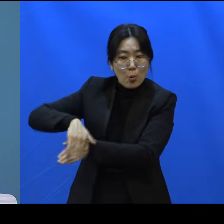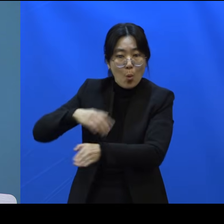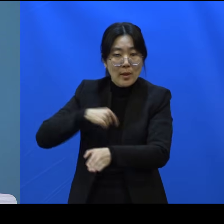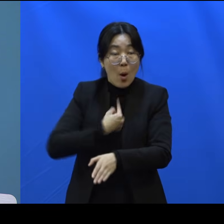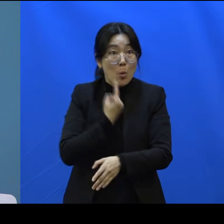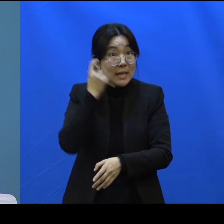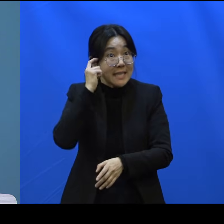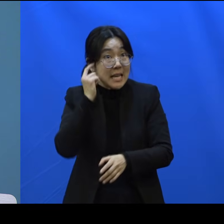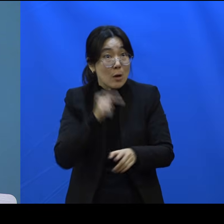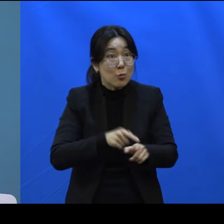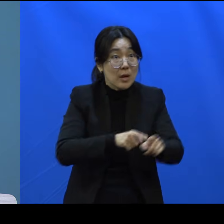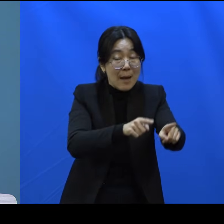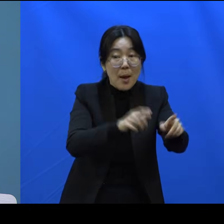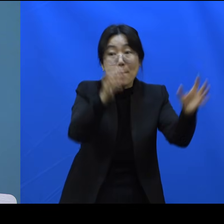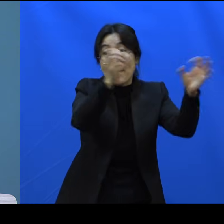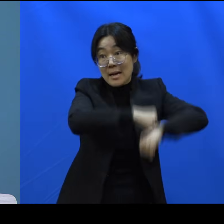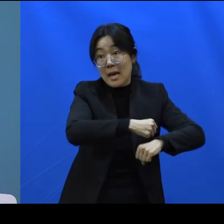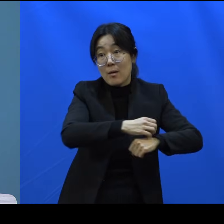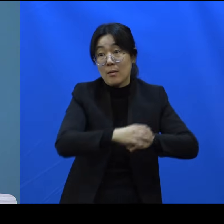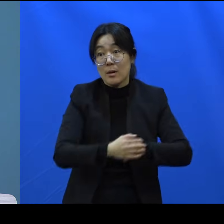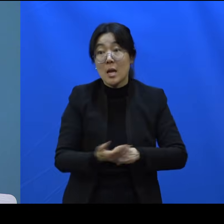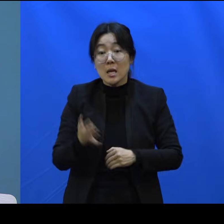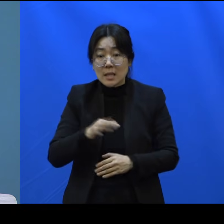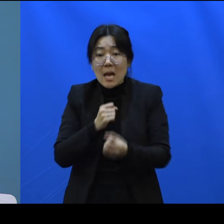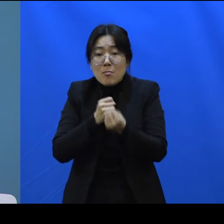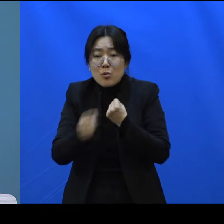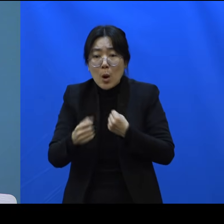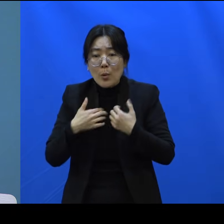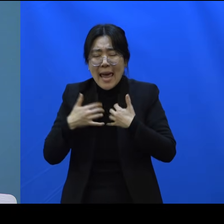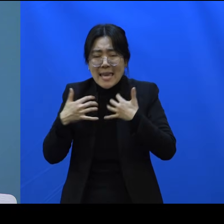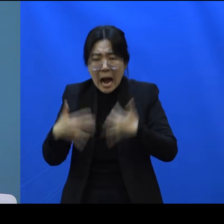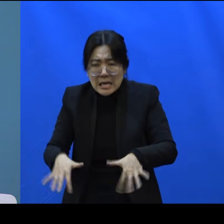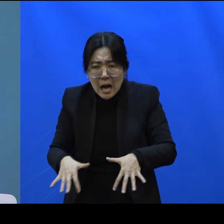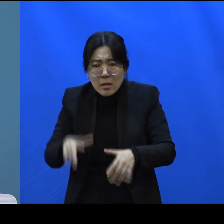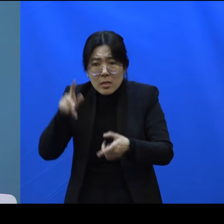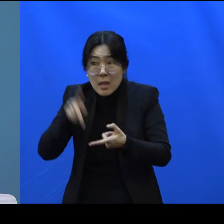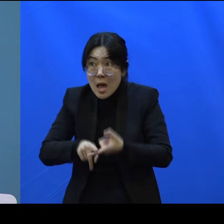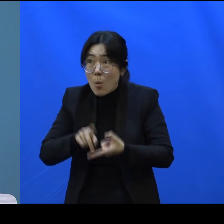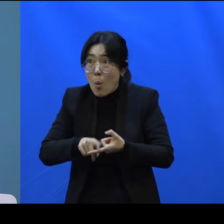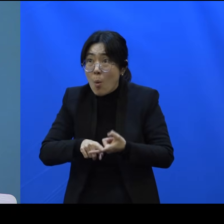약할 때 곧 강함이라. 이거 원리예요, 여러분.